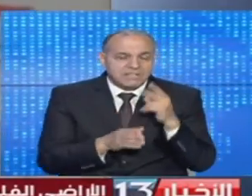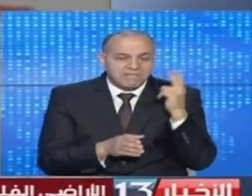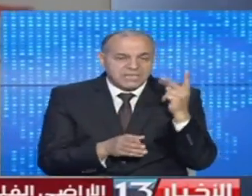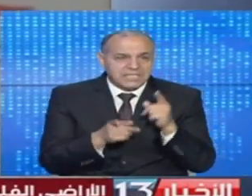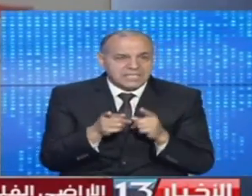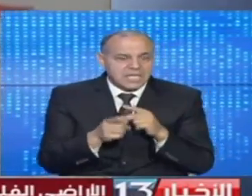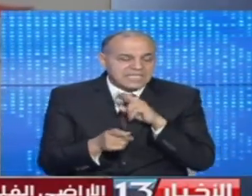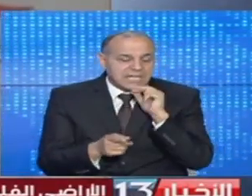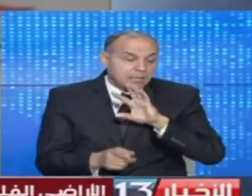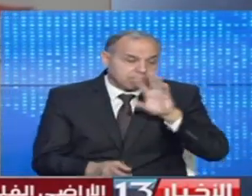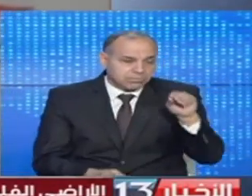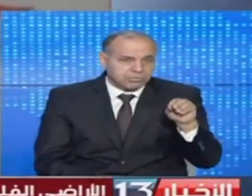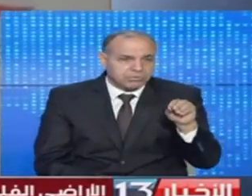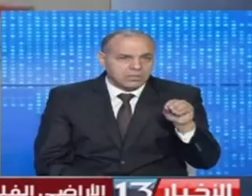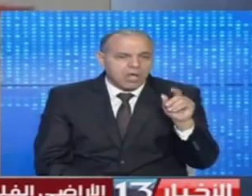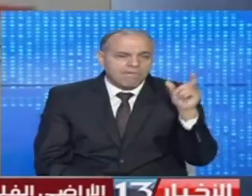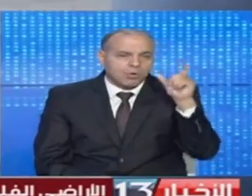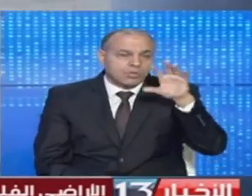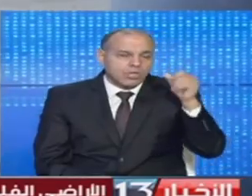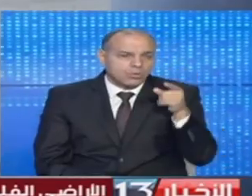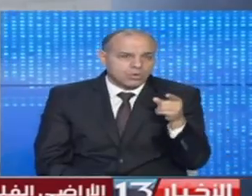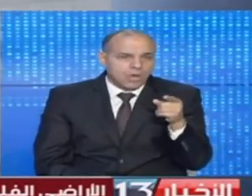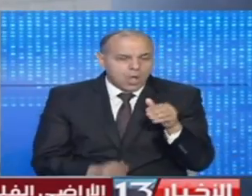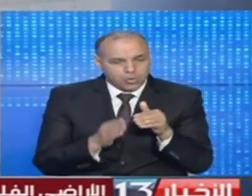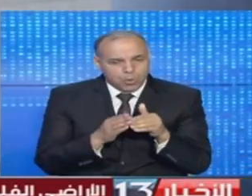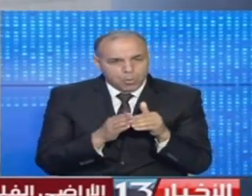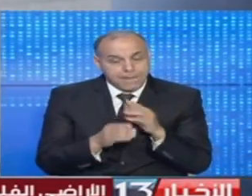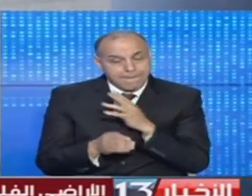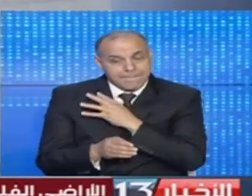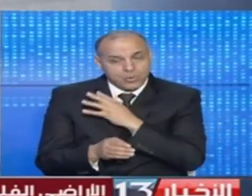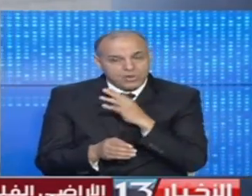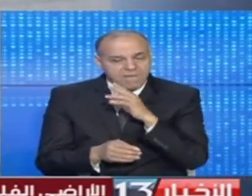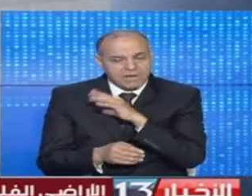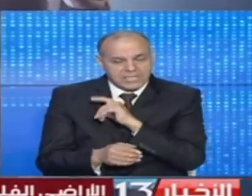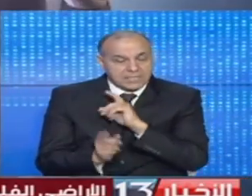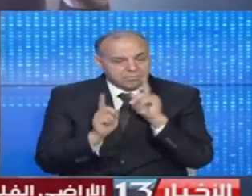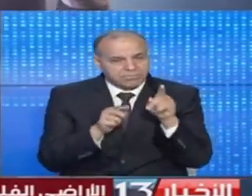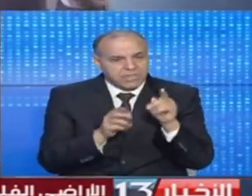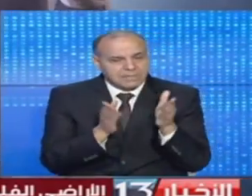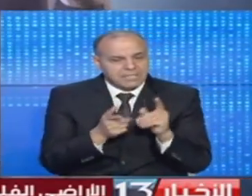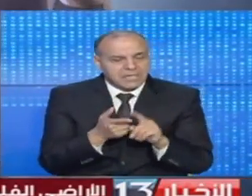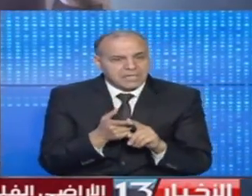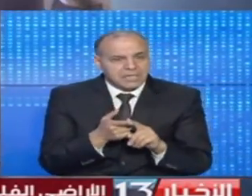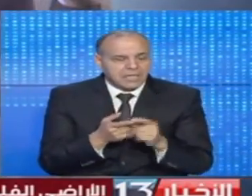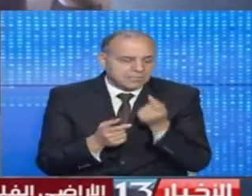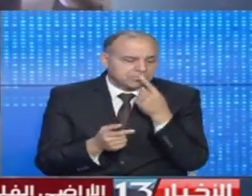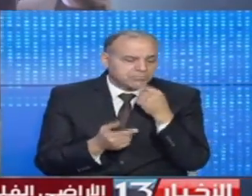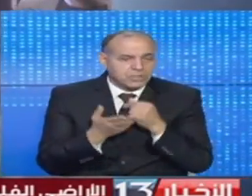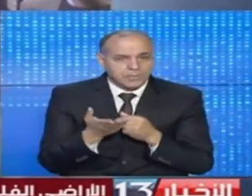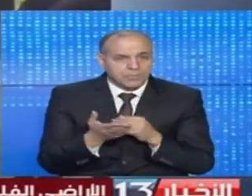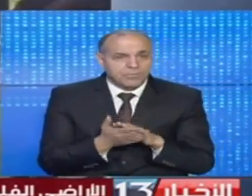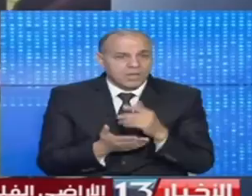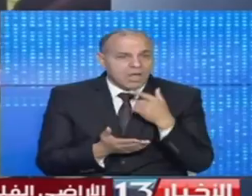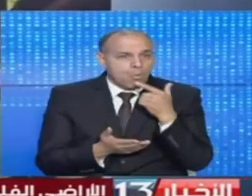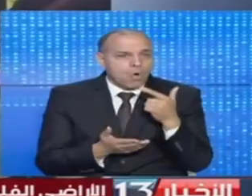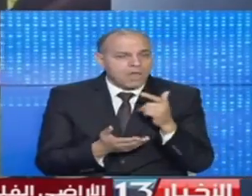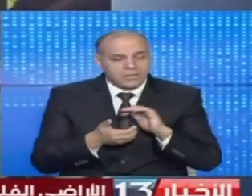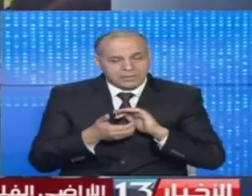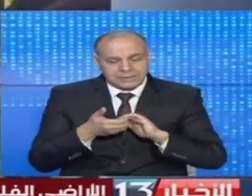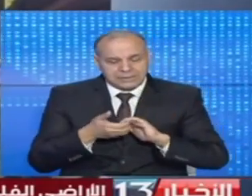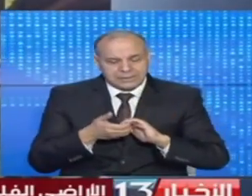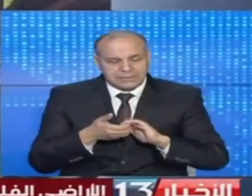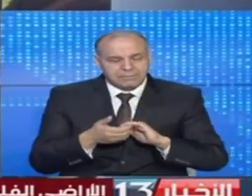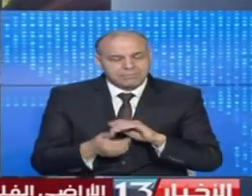الاسرائيليه في القدس المحتله بطلب من المسؤولين الفلسطينيين لتلقي العلاج وبينت منظمه